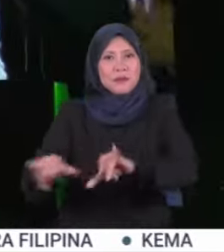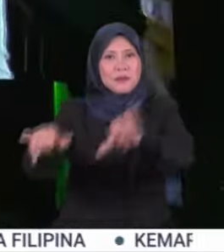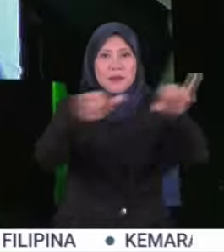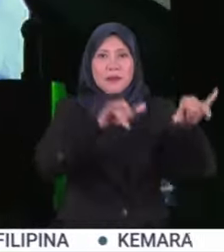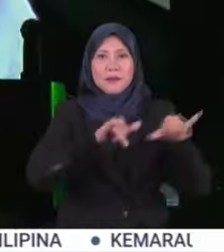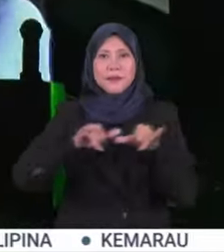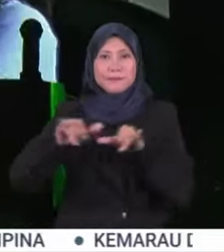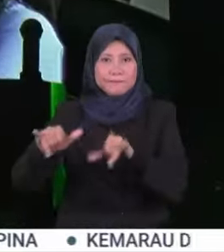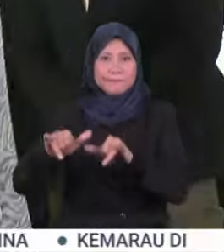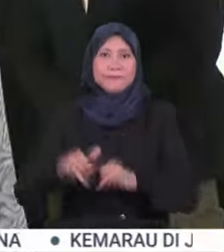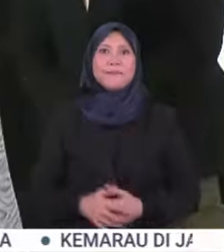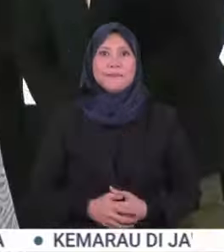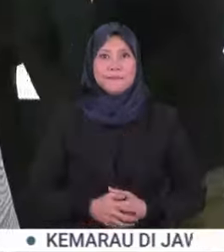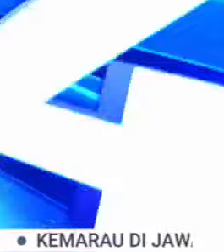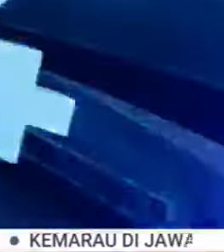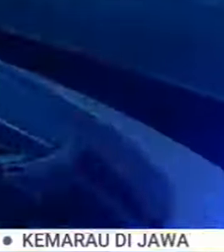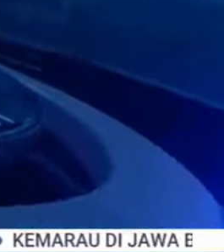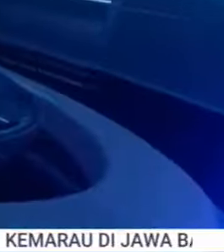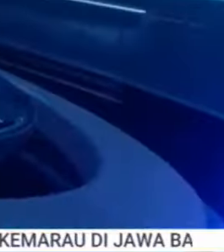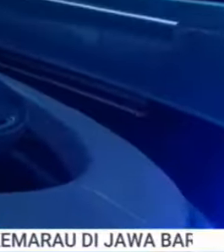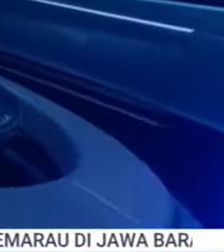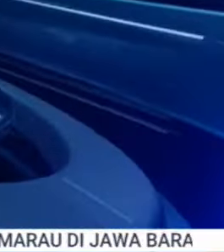dan berindustri.